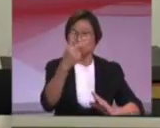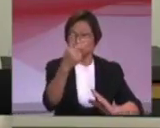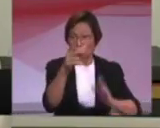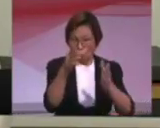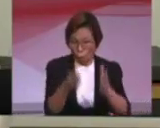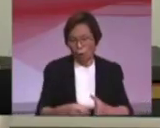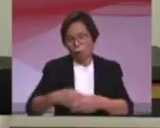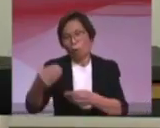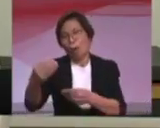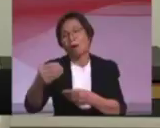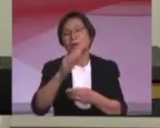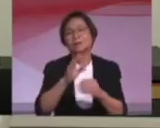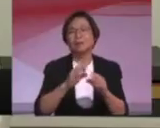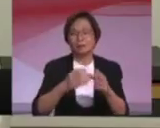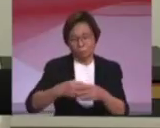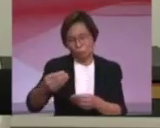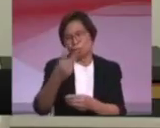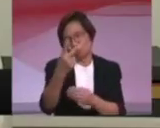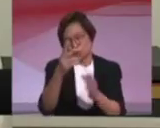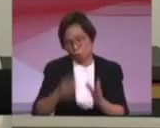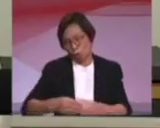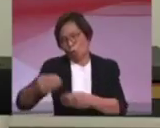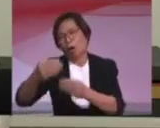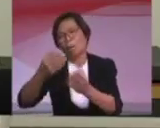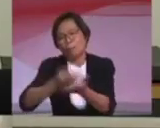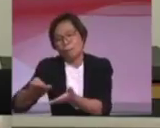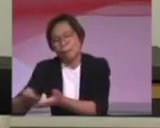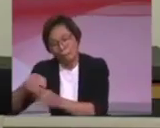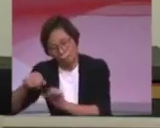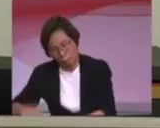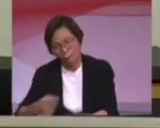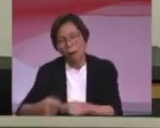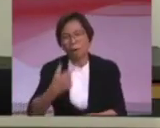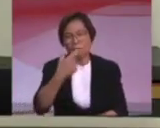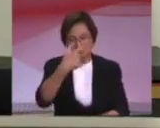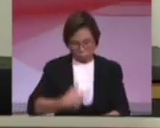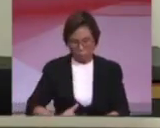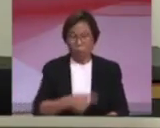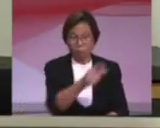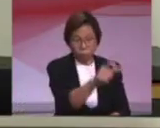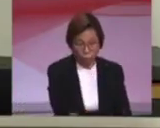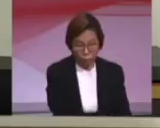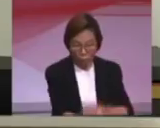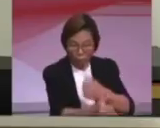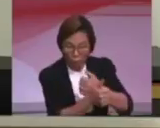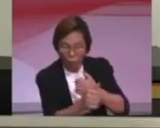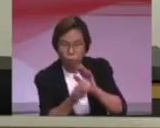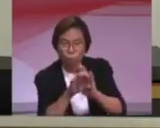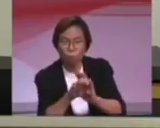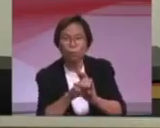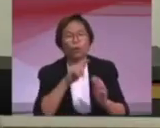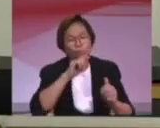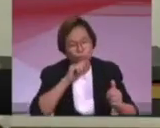barang keperluan. Memberi barang keperluan. Ya. Walaubagaimanapun, individu berisiko tinggi seperti